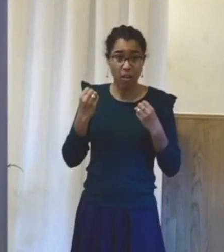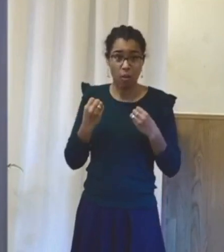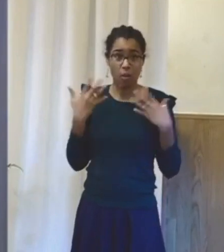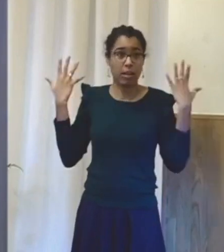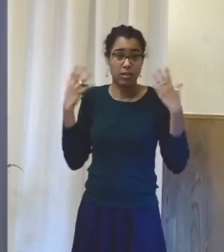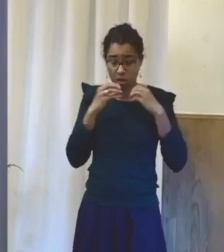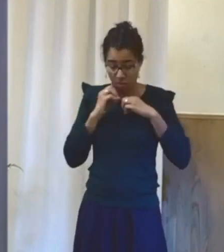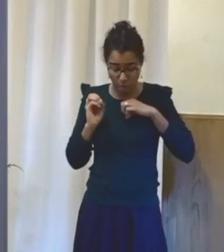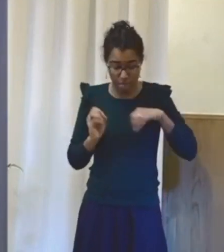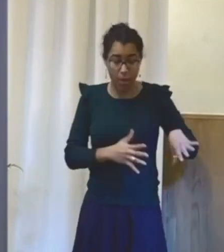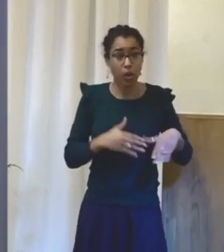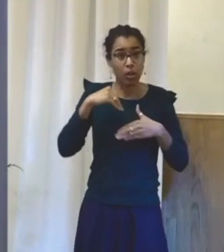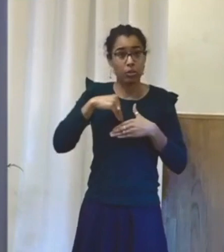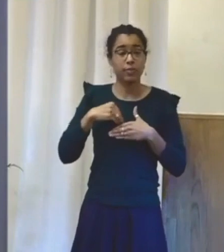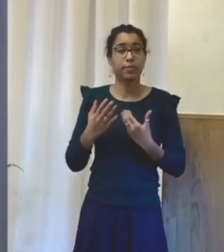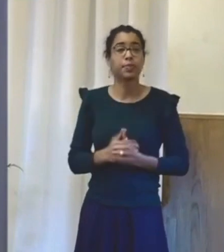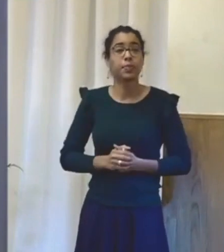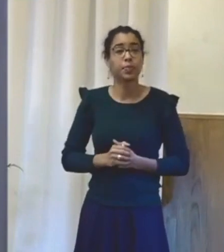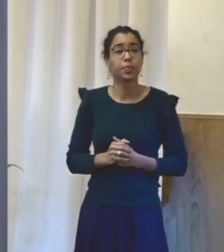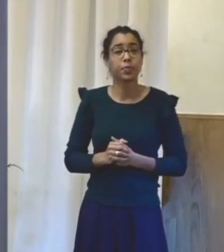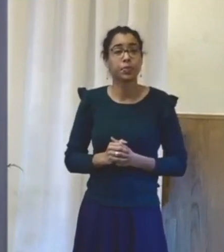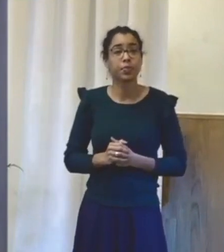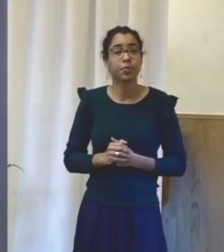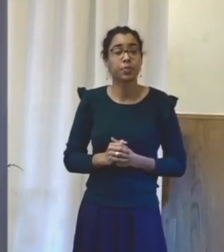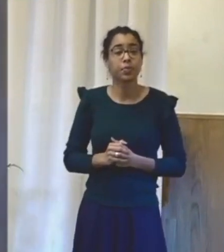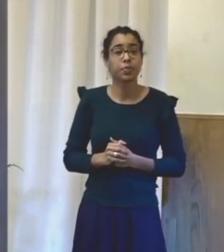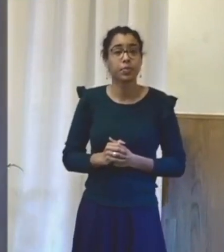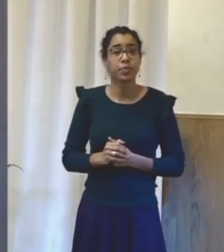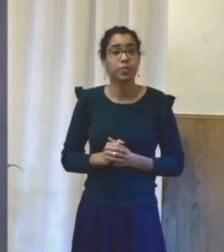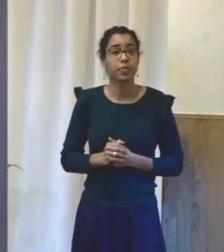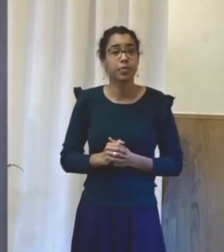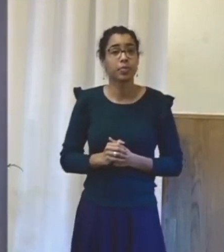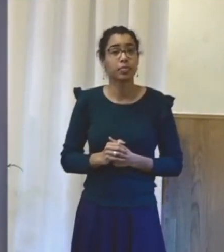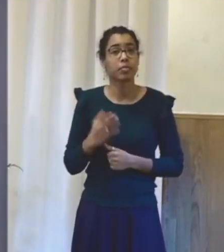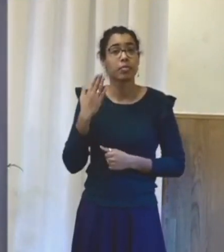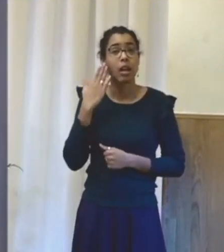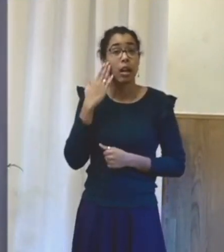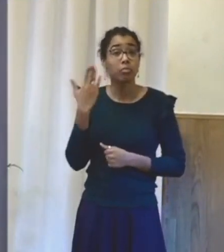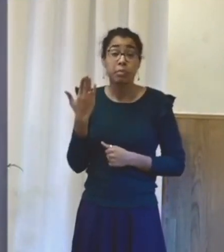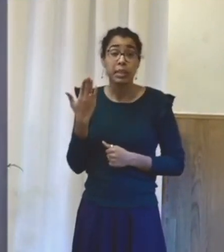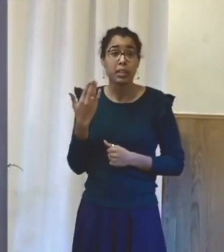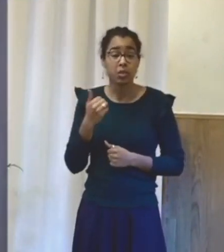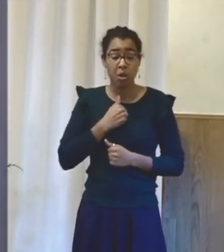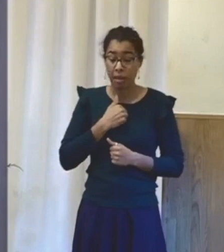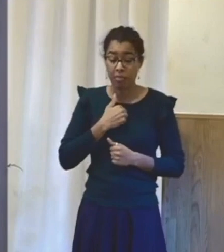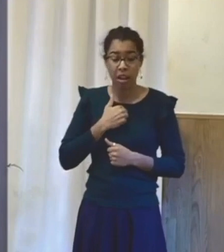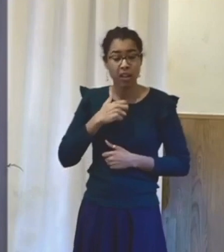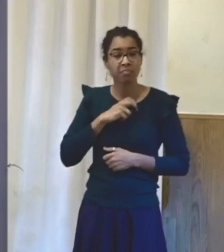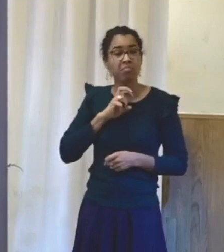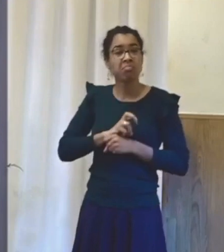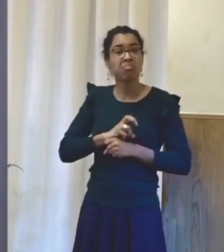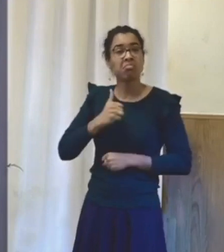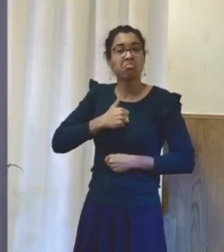De renoncer à nous-mêmes. Tant qu'il n'y a pas cet acte de renoncer à toi-même,